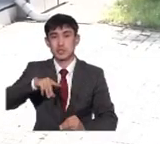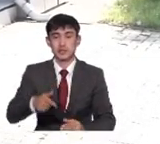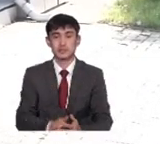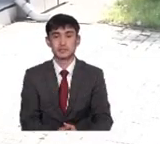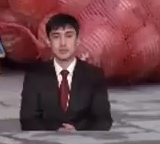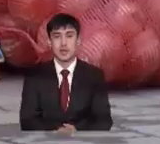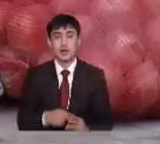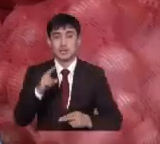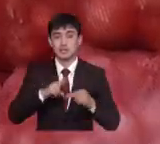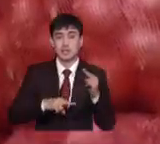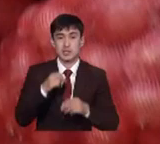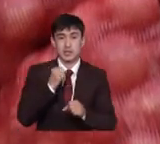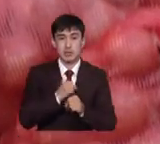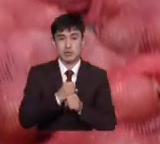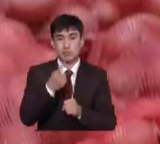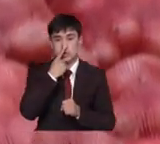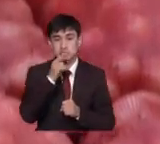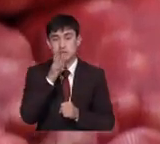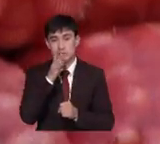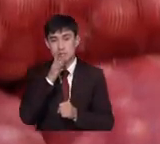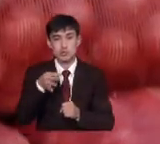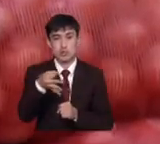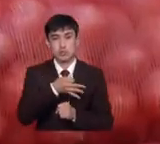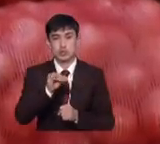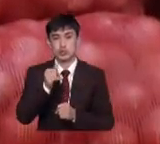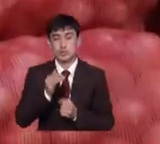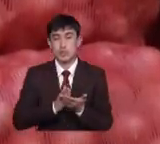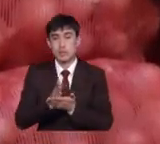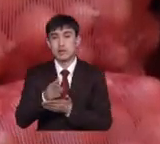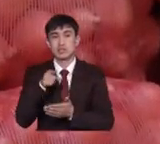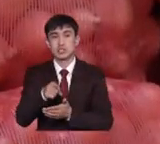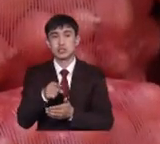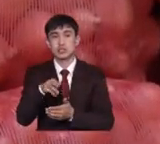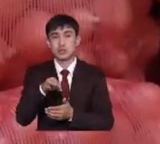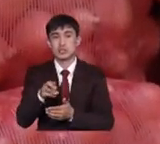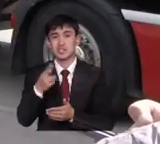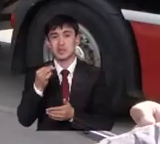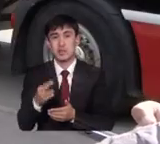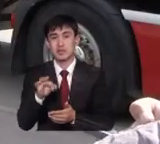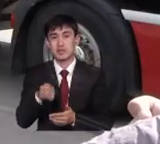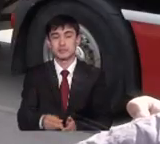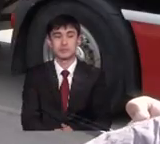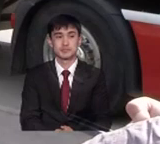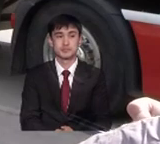тенге а для строительных работ в ближайшее время из области тсу направят 1.000 тонн цемента